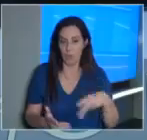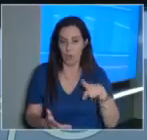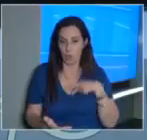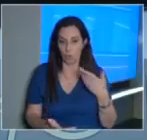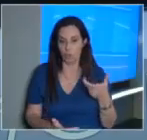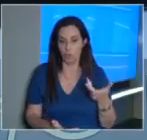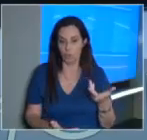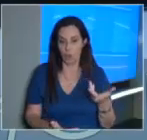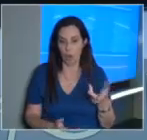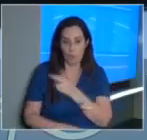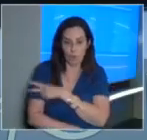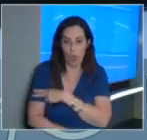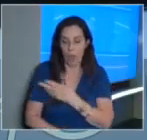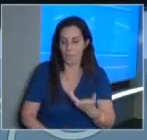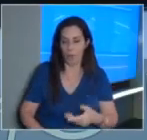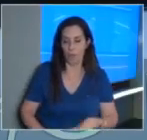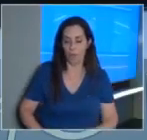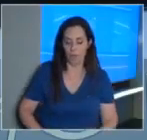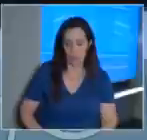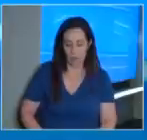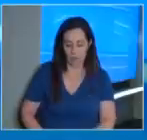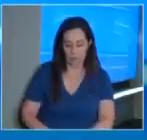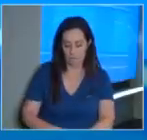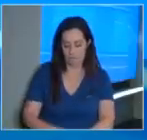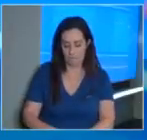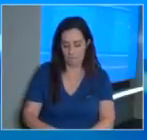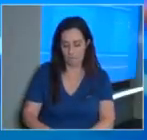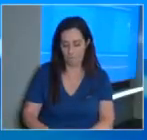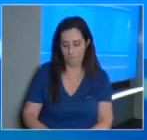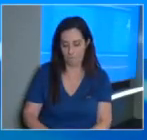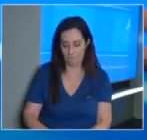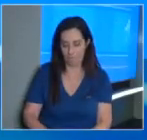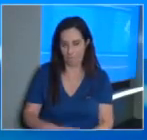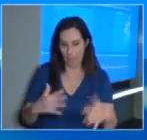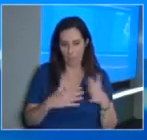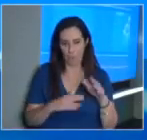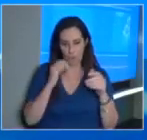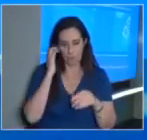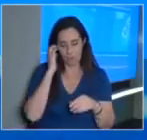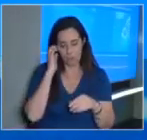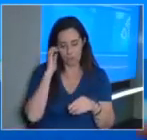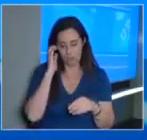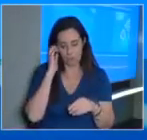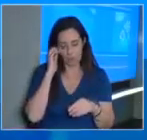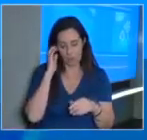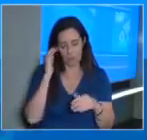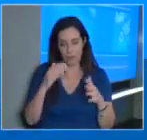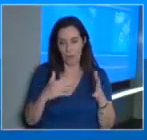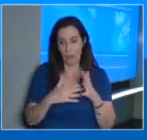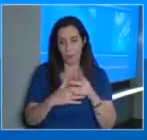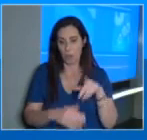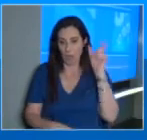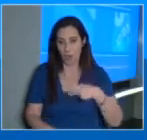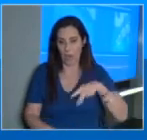האחריות כאן של רשויות אכיפת החוק? הביקורת על מה פיניקס קליין, שהוא הממונה על הנושא האנטישמיות בממשל גרמניה,